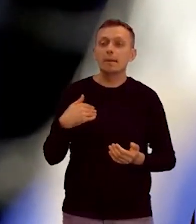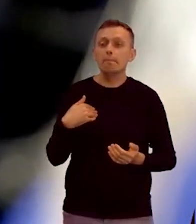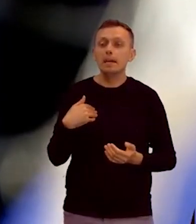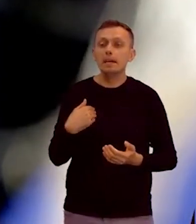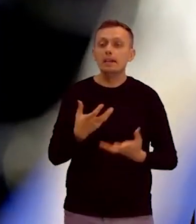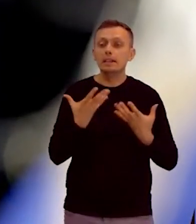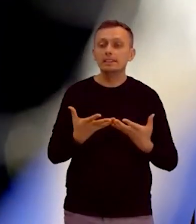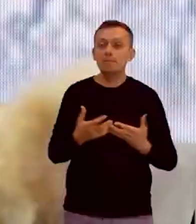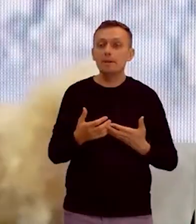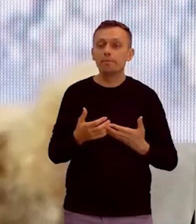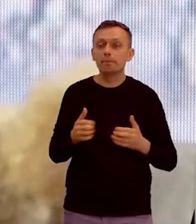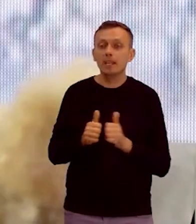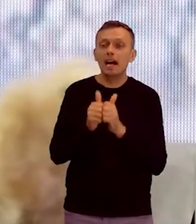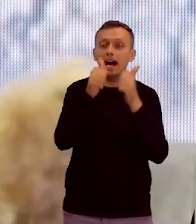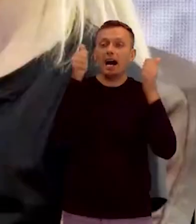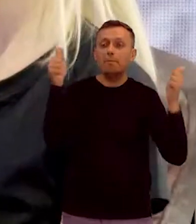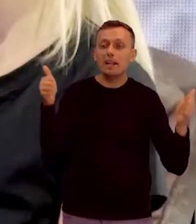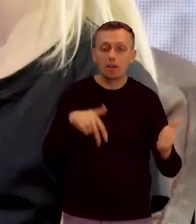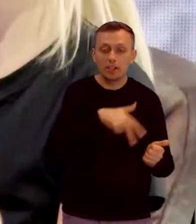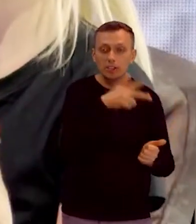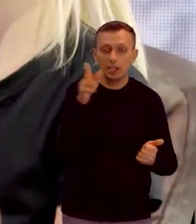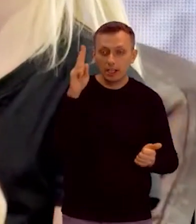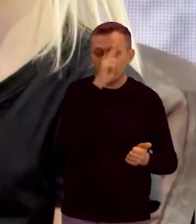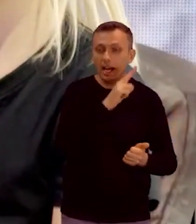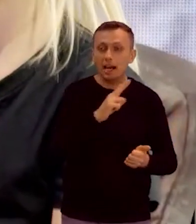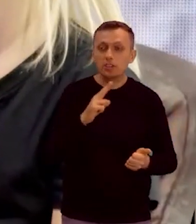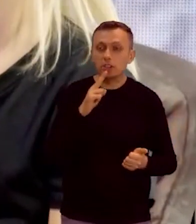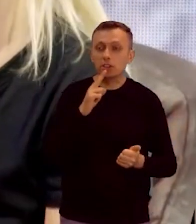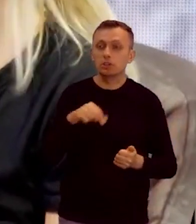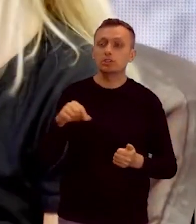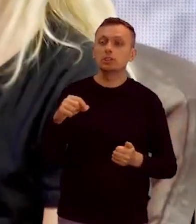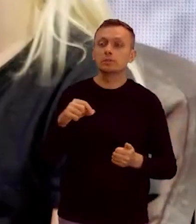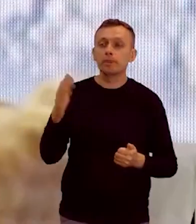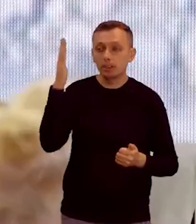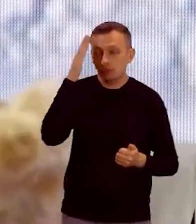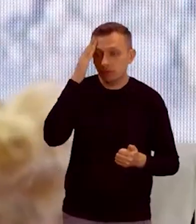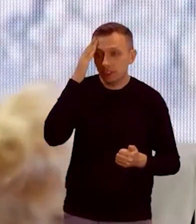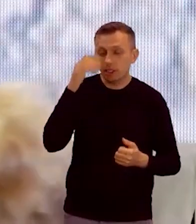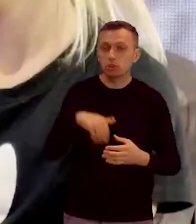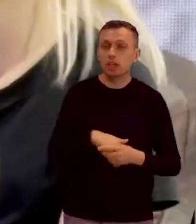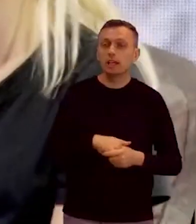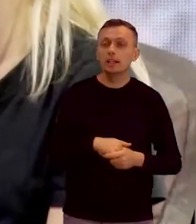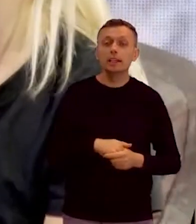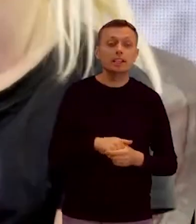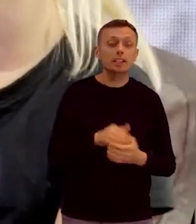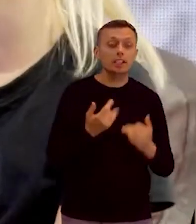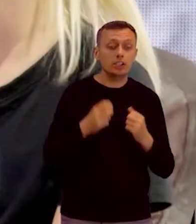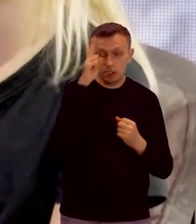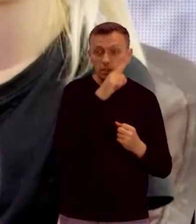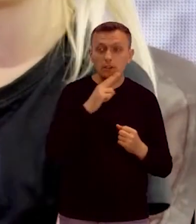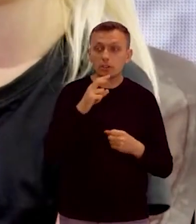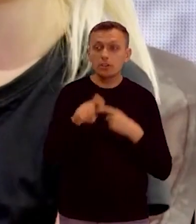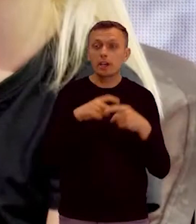rodziców, że nas, ich kłótnie też to bolą. I oni by tego nie wiedzieli, gdybyśmy my nie